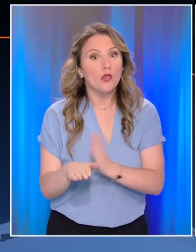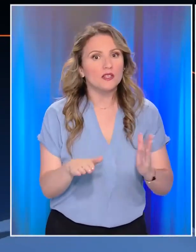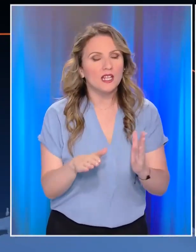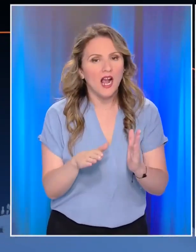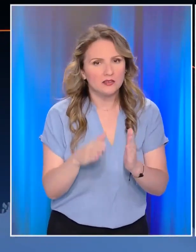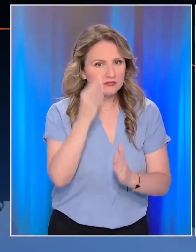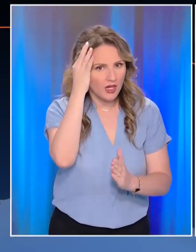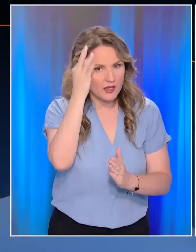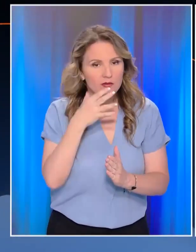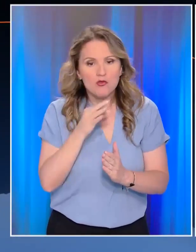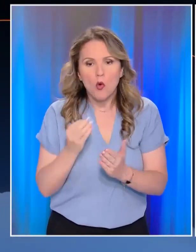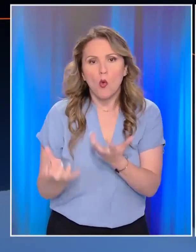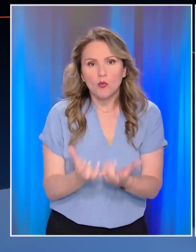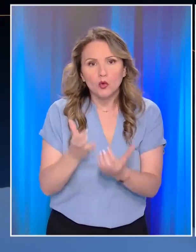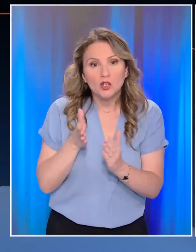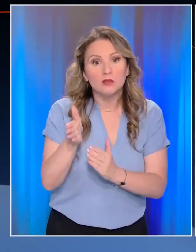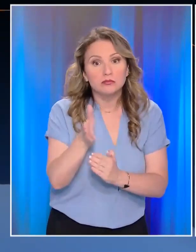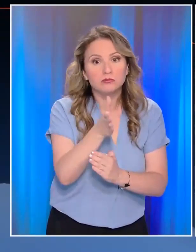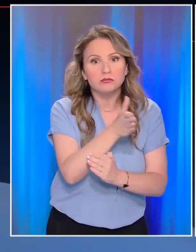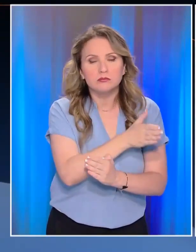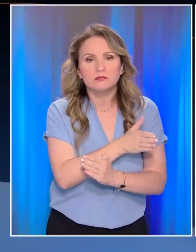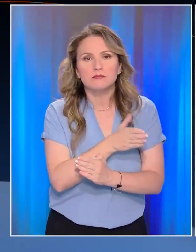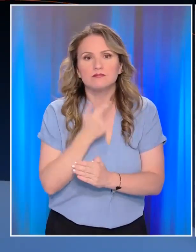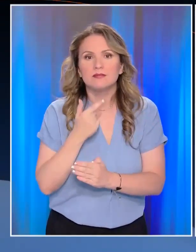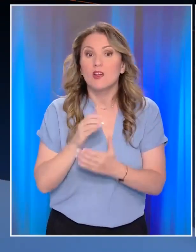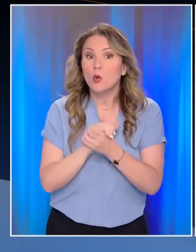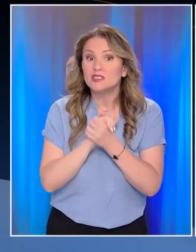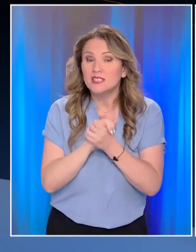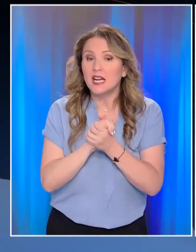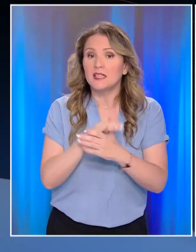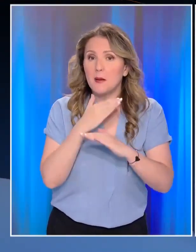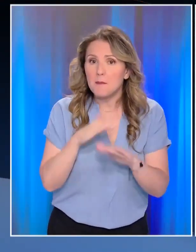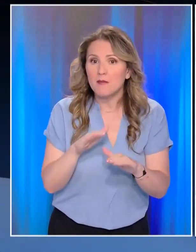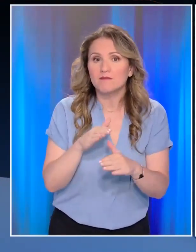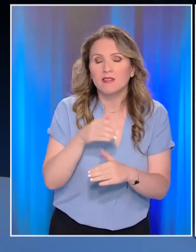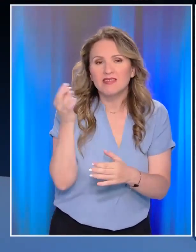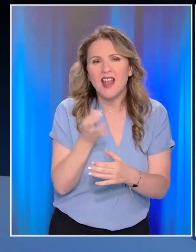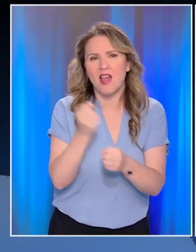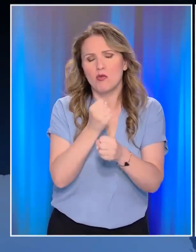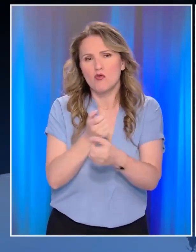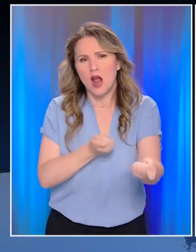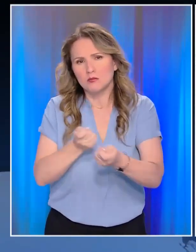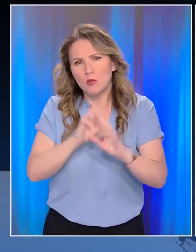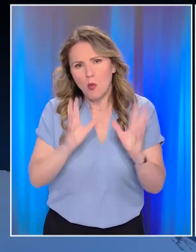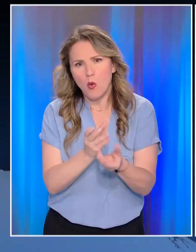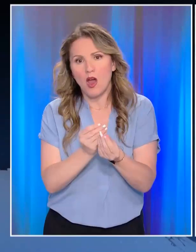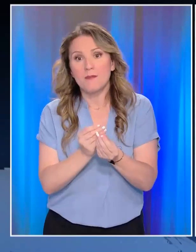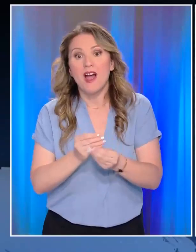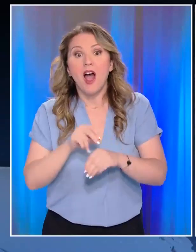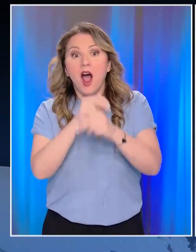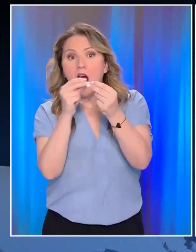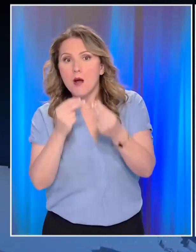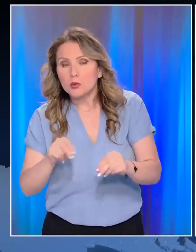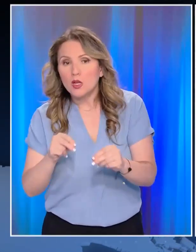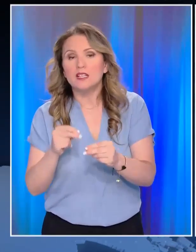η οποία έχει πληγεί από τις φωτιές. Je viens ici de féliciter le travail exceptionnel qui a été fait, de donner le bilan de ce feu, mais nous sommes